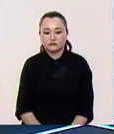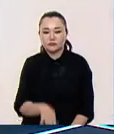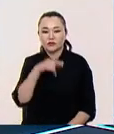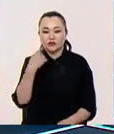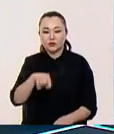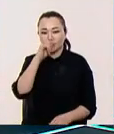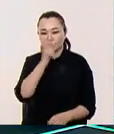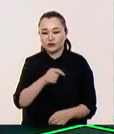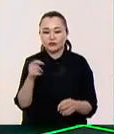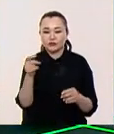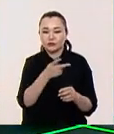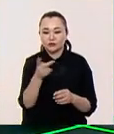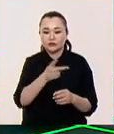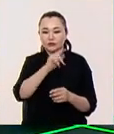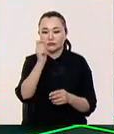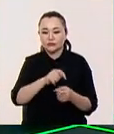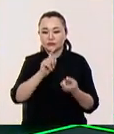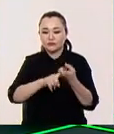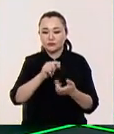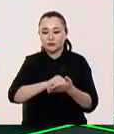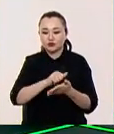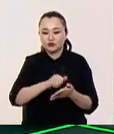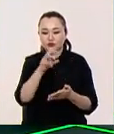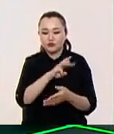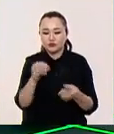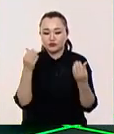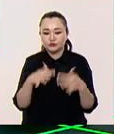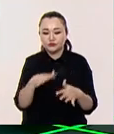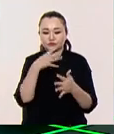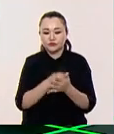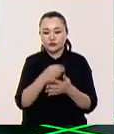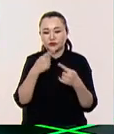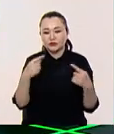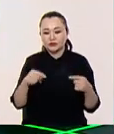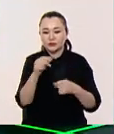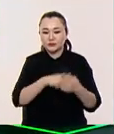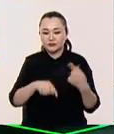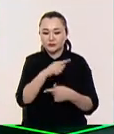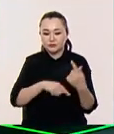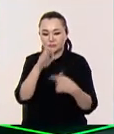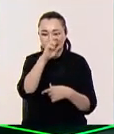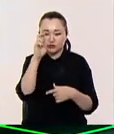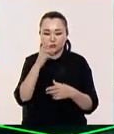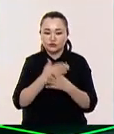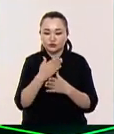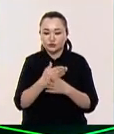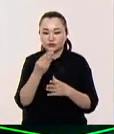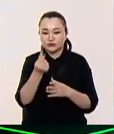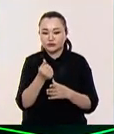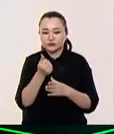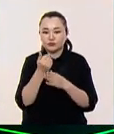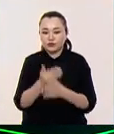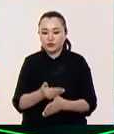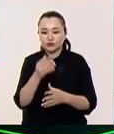Ресей мен Украина арасындағы қақтығыс салдарынан миллиондап шығынға батқан отандық кейбір кәсіпкерлер үкіметтен субсидия сұрайды.